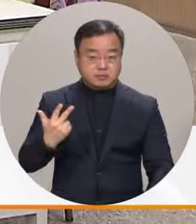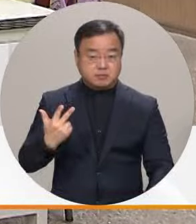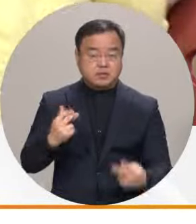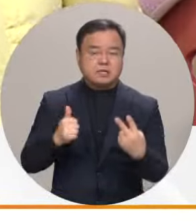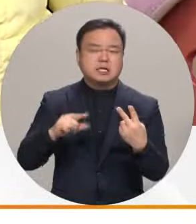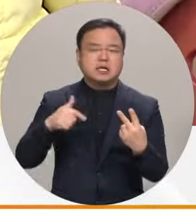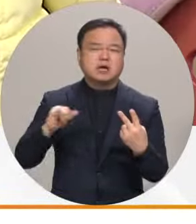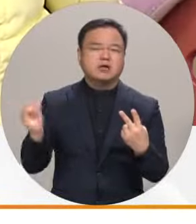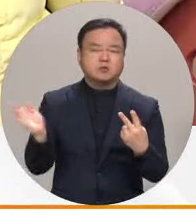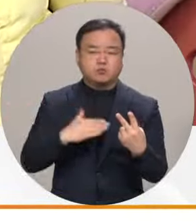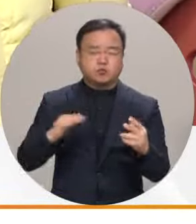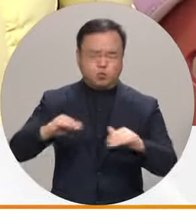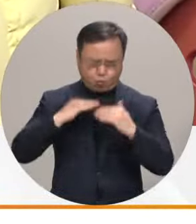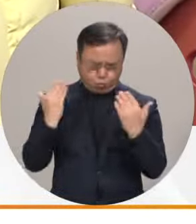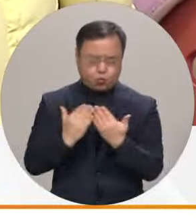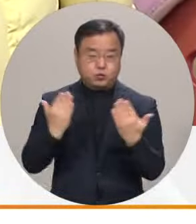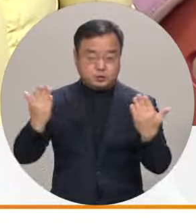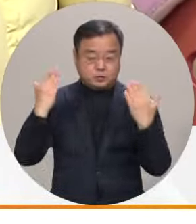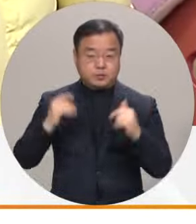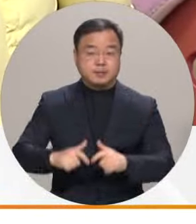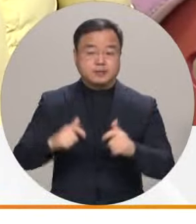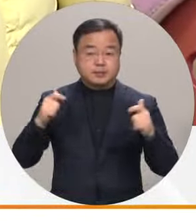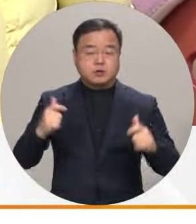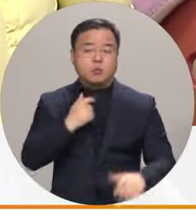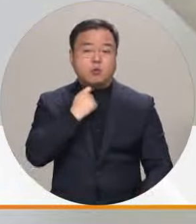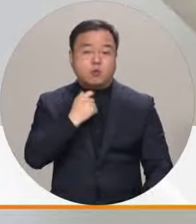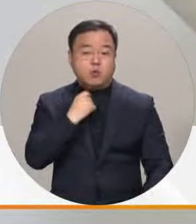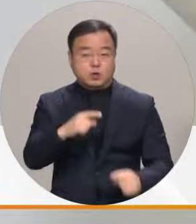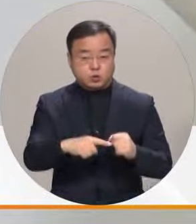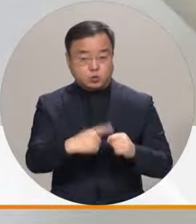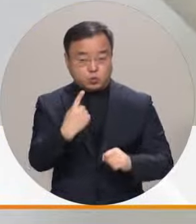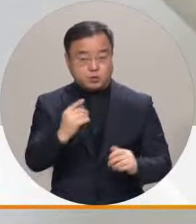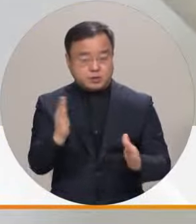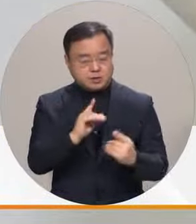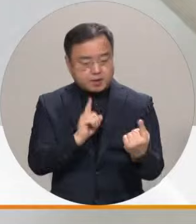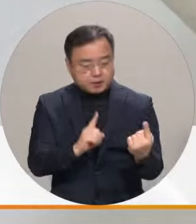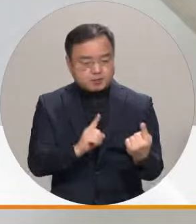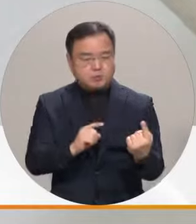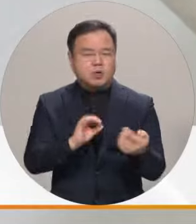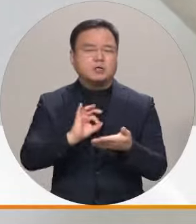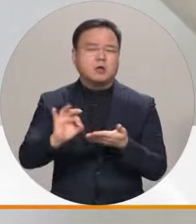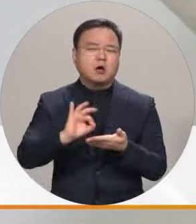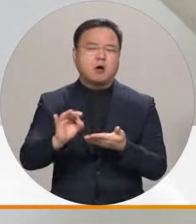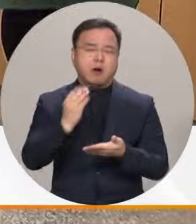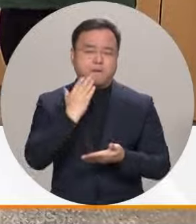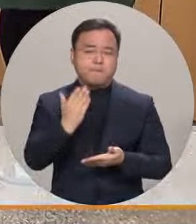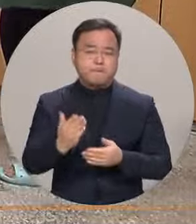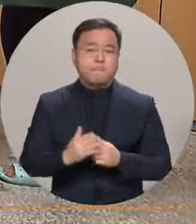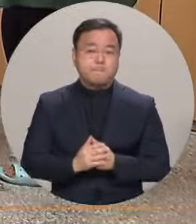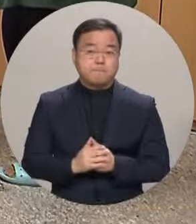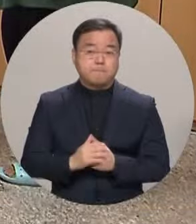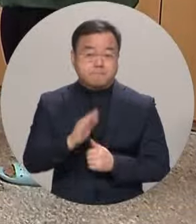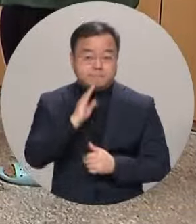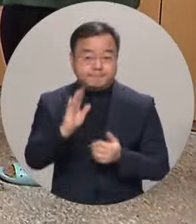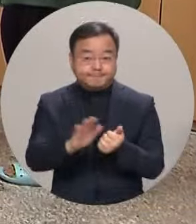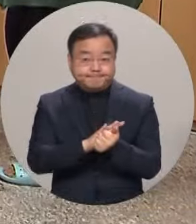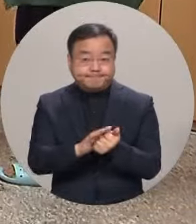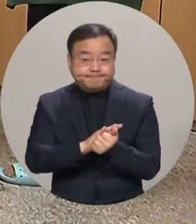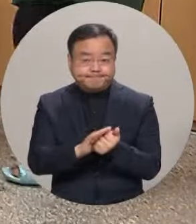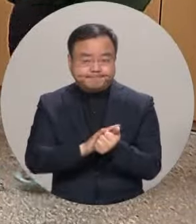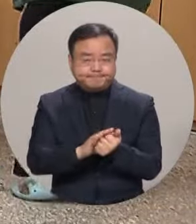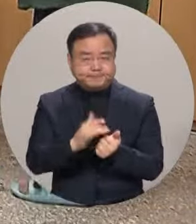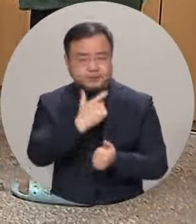확대해 원하는 1학년 학생 누구나 이용할 수 있게 했습니다 돌봄 공백을 줄이고 사교육 수요를